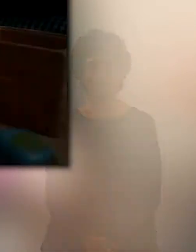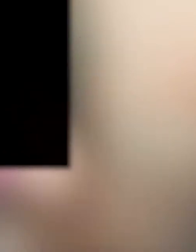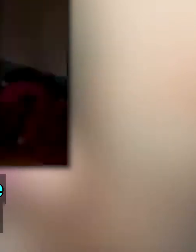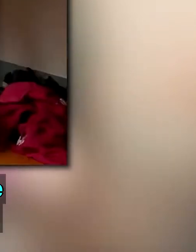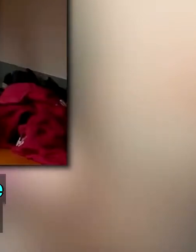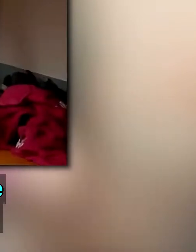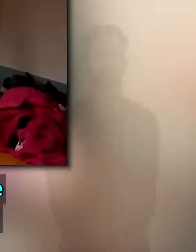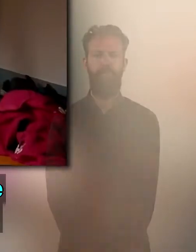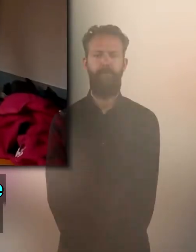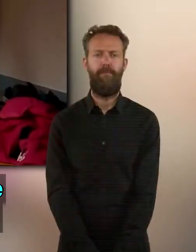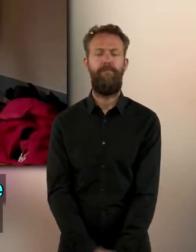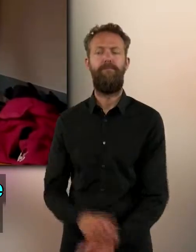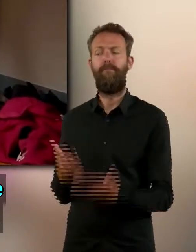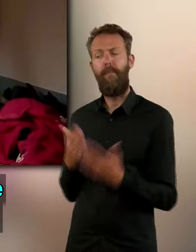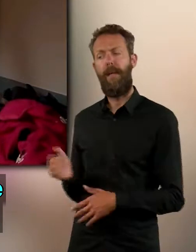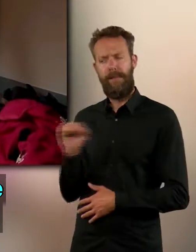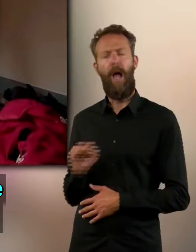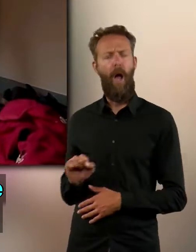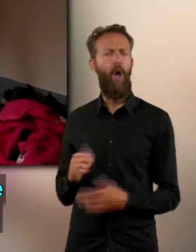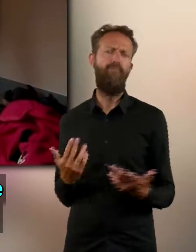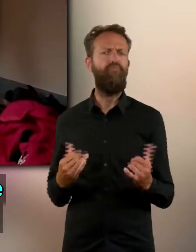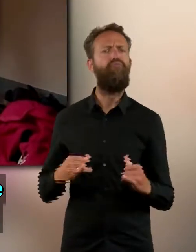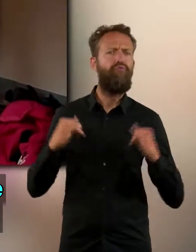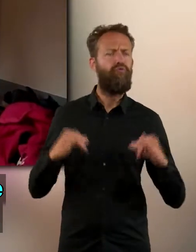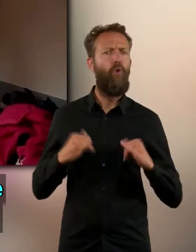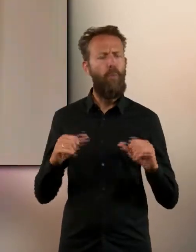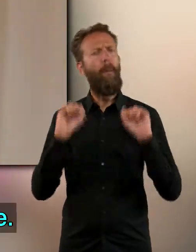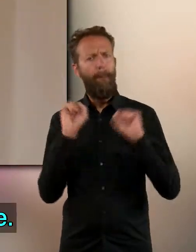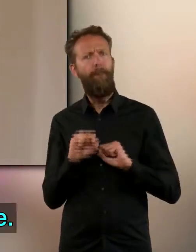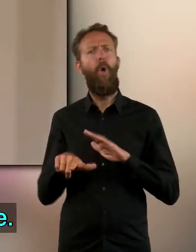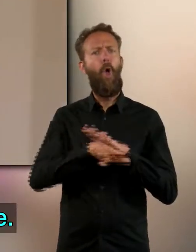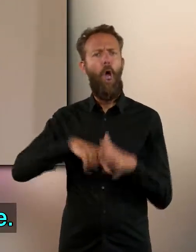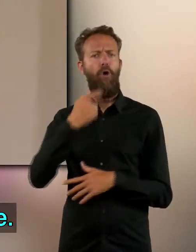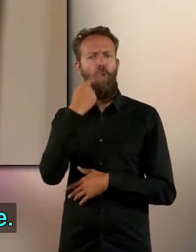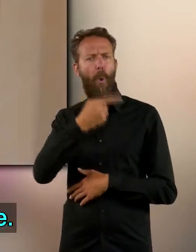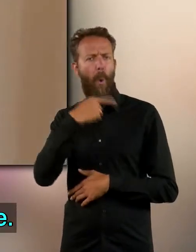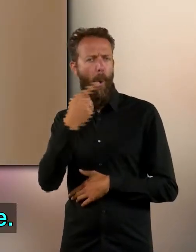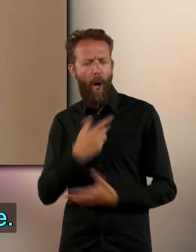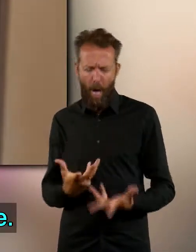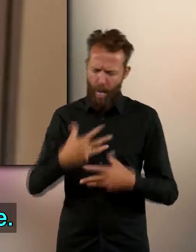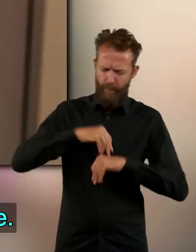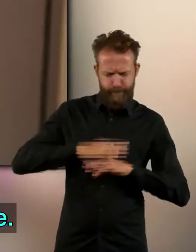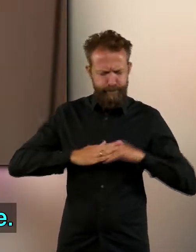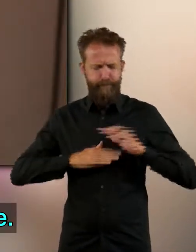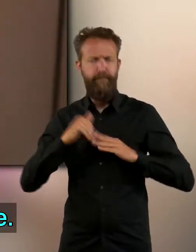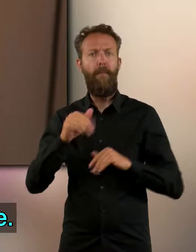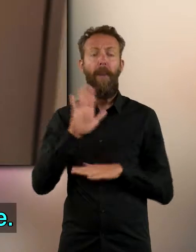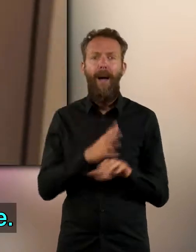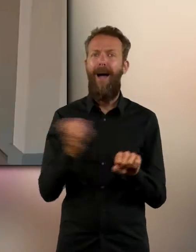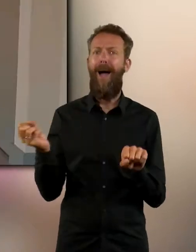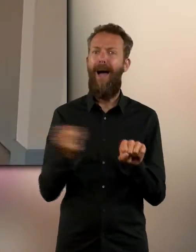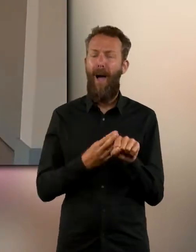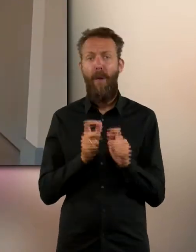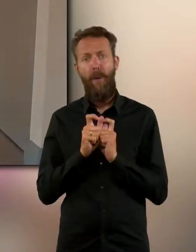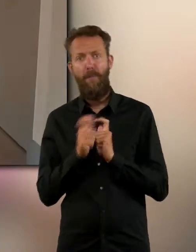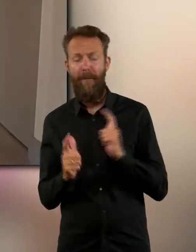Doux. Sarah est encore suffisamment jeune pour acquérir le langage oral. Mais la pose d'un implant ne règle pas la perte